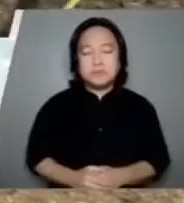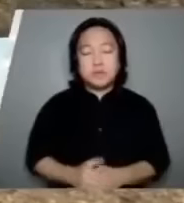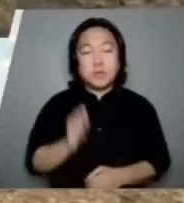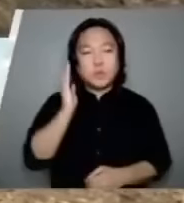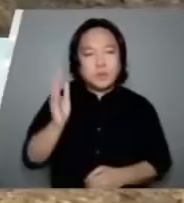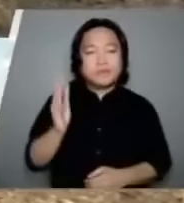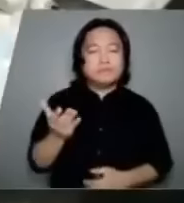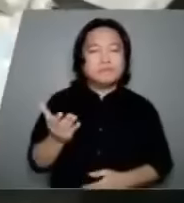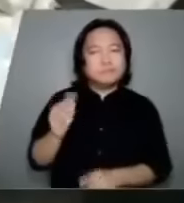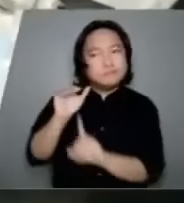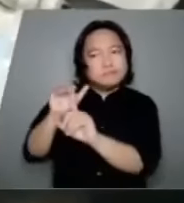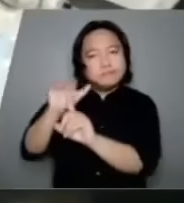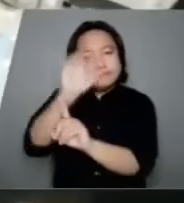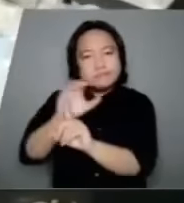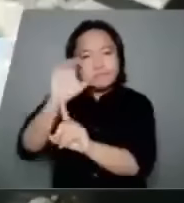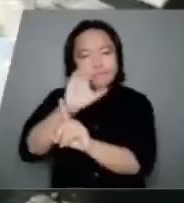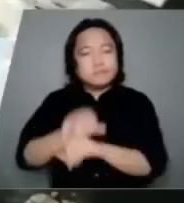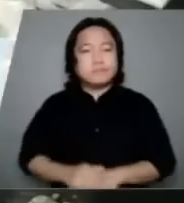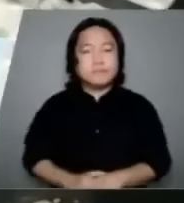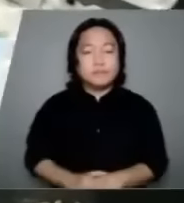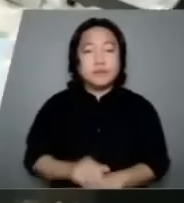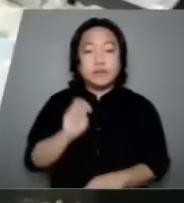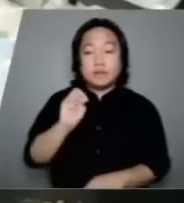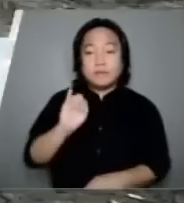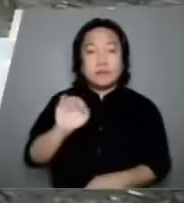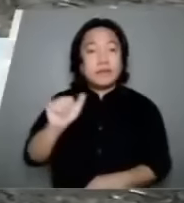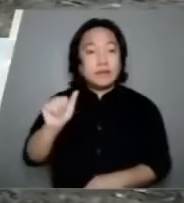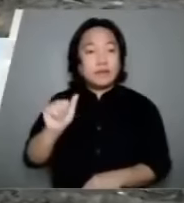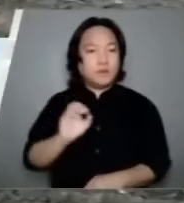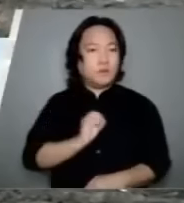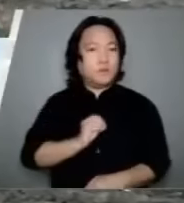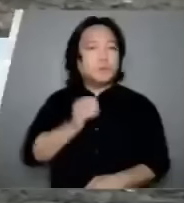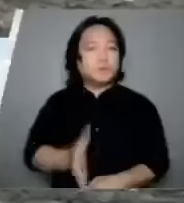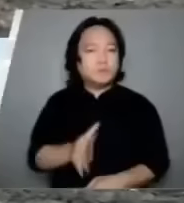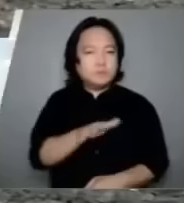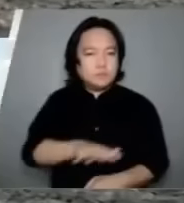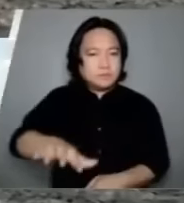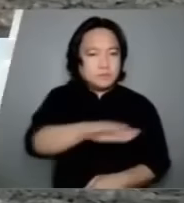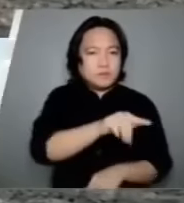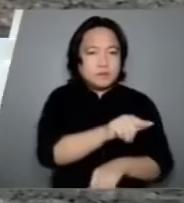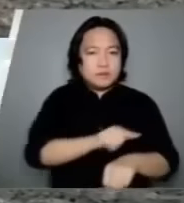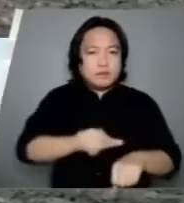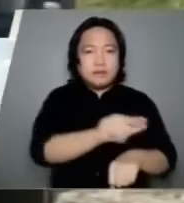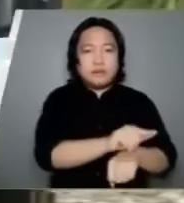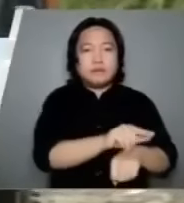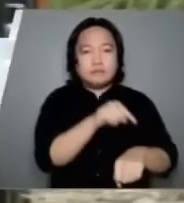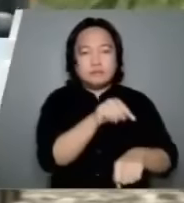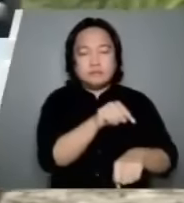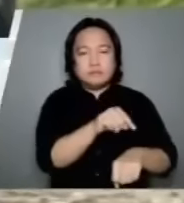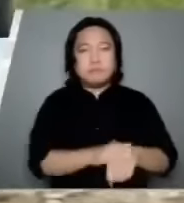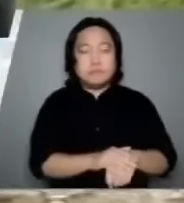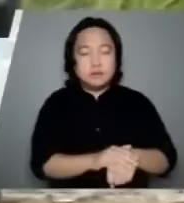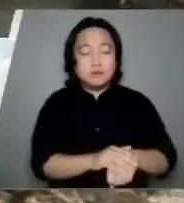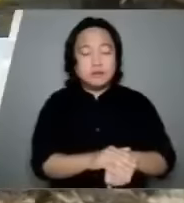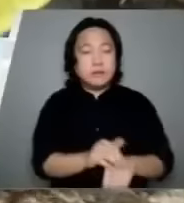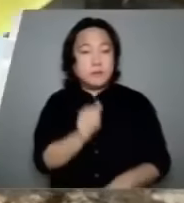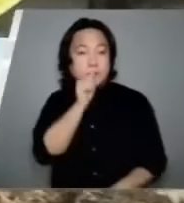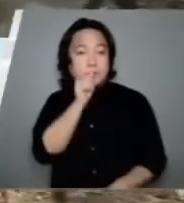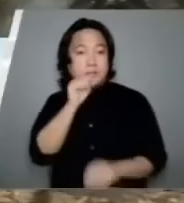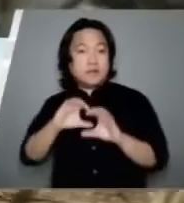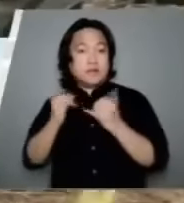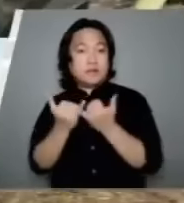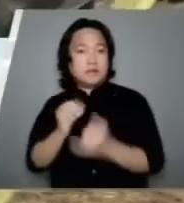ang may-ari ng lupa ng parking area pero isang private company ang namumuno sa pay parking. Sa ngayon, nakabantay ang